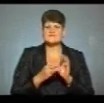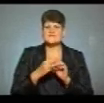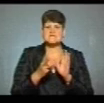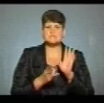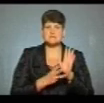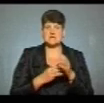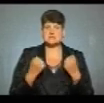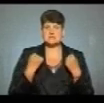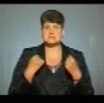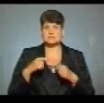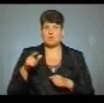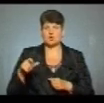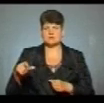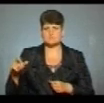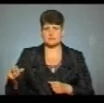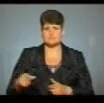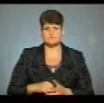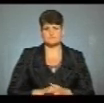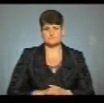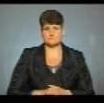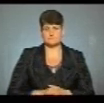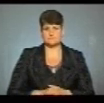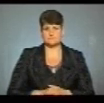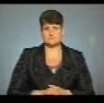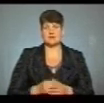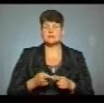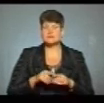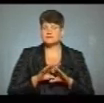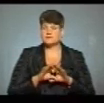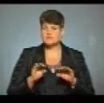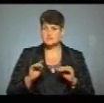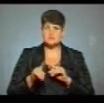18 спортсменів, повідомив Андрій Малищик. І на цьому у мене